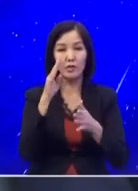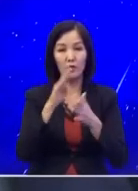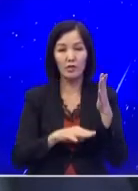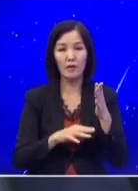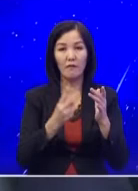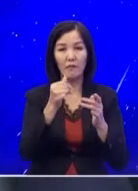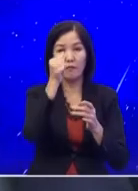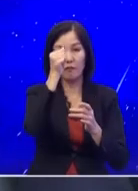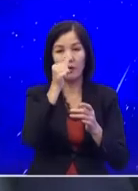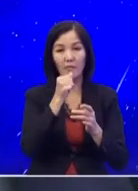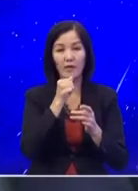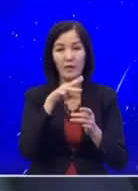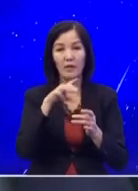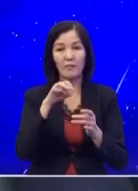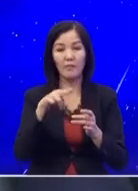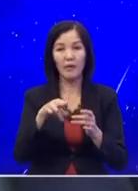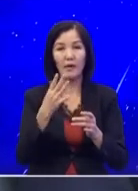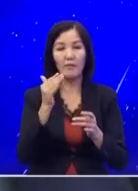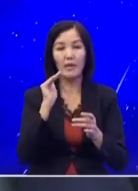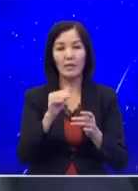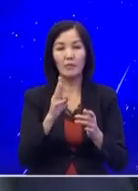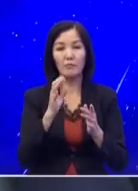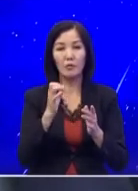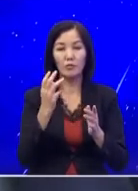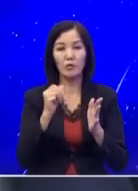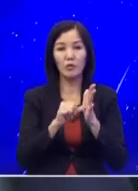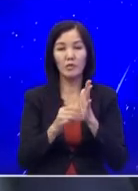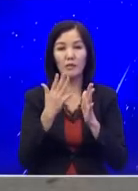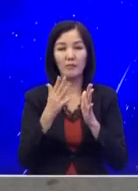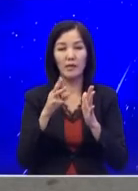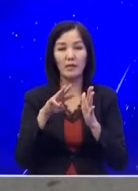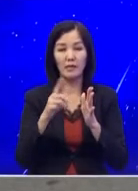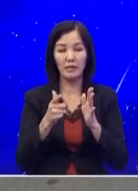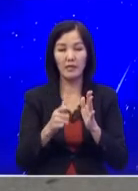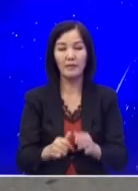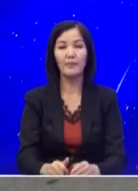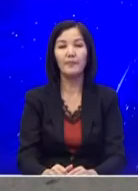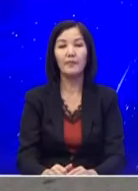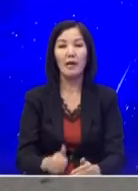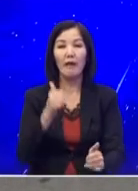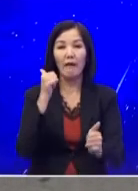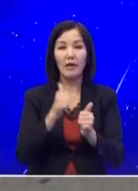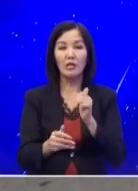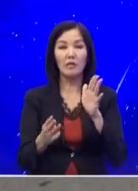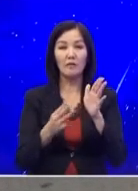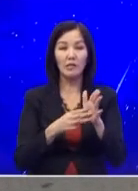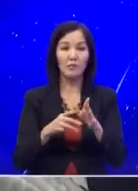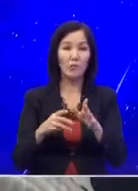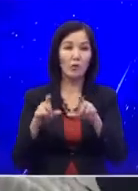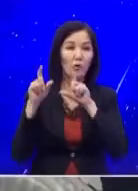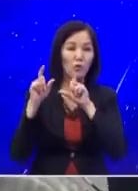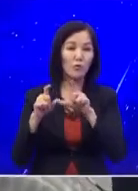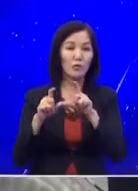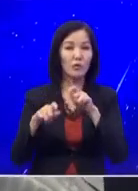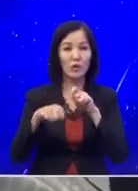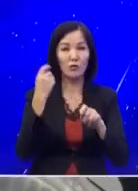размере 2 МРП, а точнее на сумму 5556 тенге. Таким образом, каждый восьмой грузовик имеет нарушение.